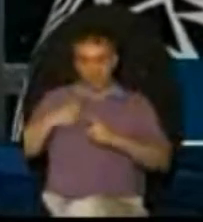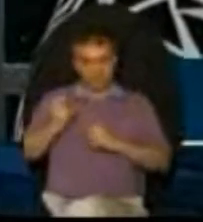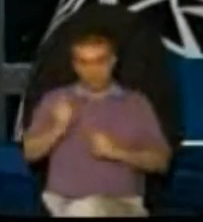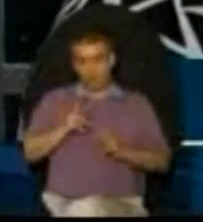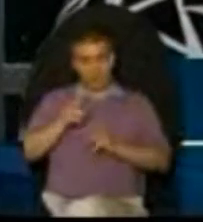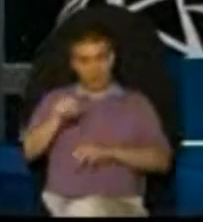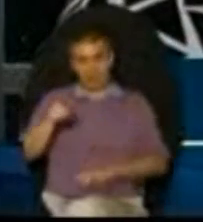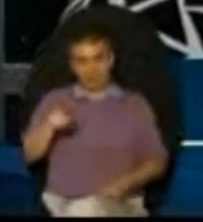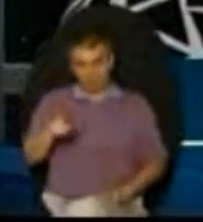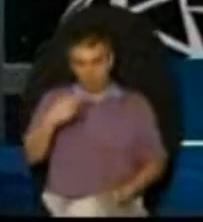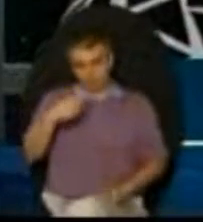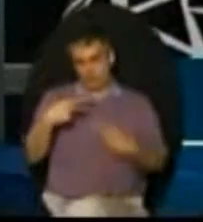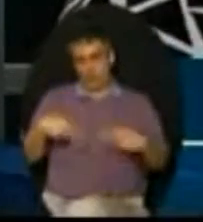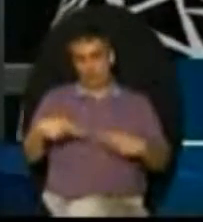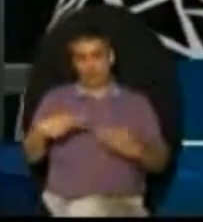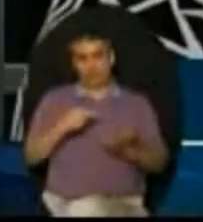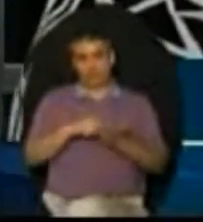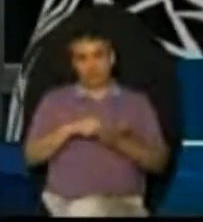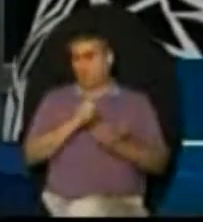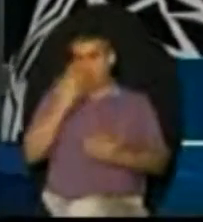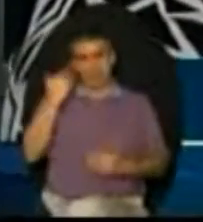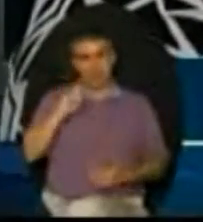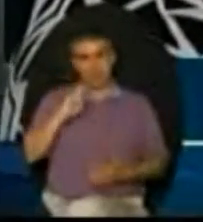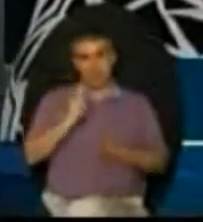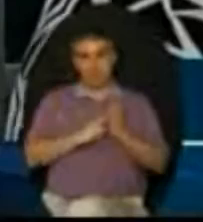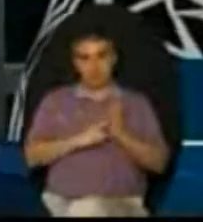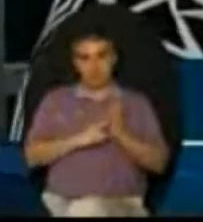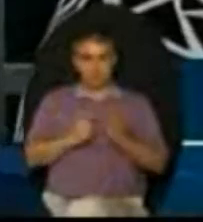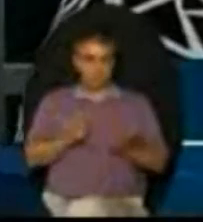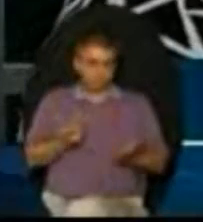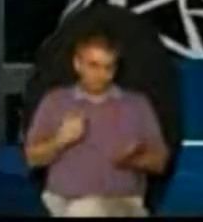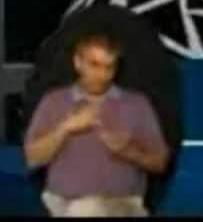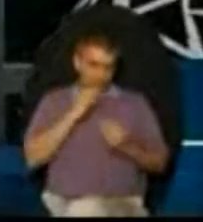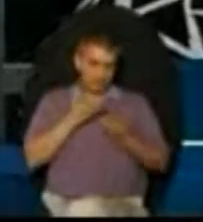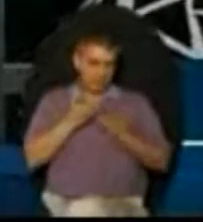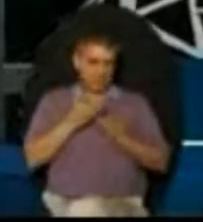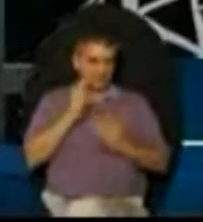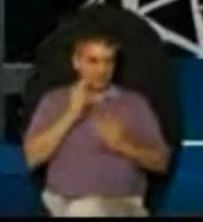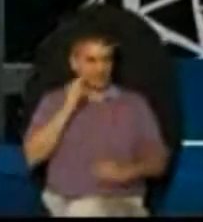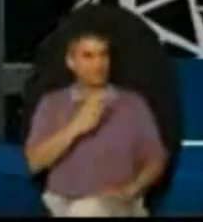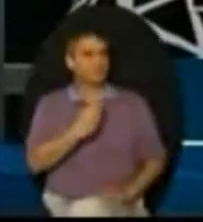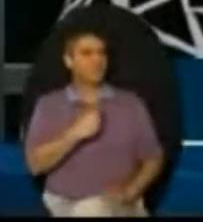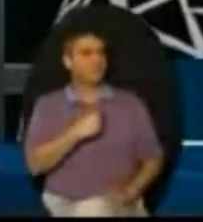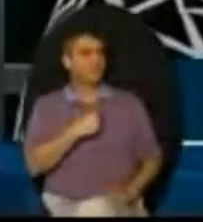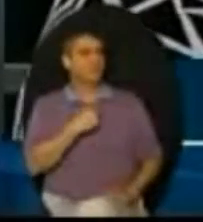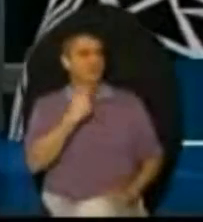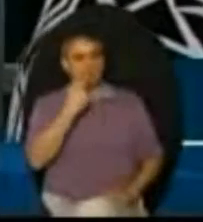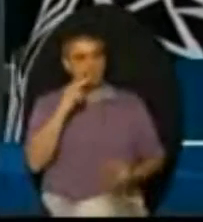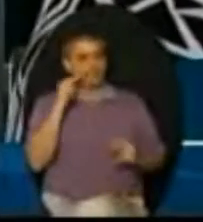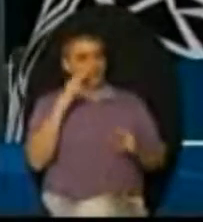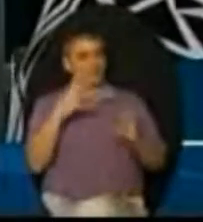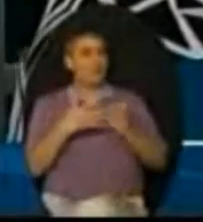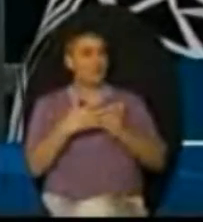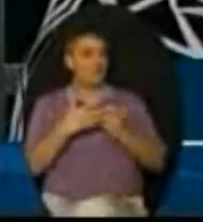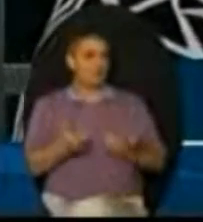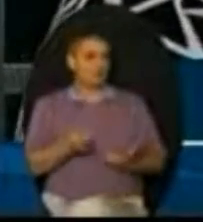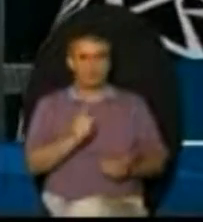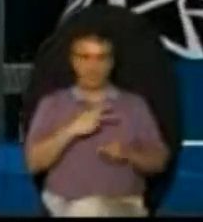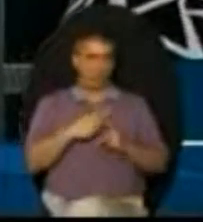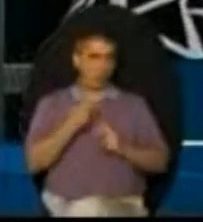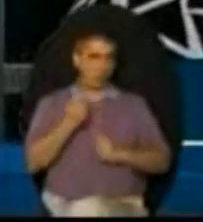הלכו, שחששו בגלל שזה לא היה חוקי. אבל בוא נתייחס רגע להיבטים החברתיים, ולא